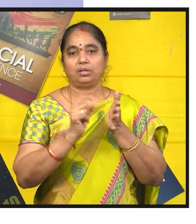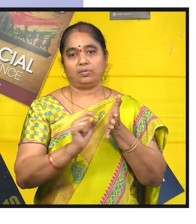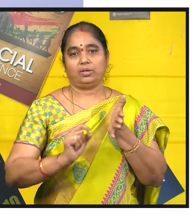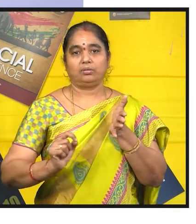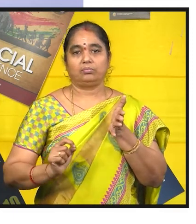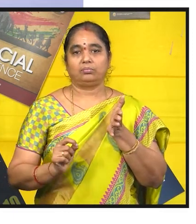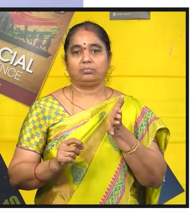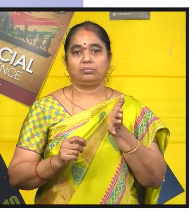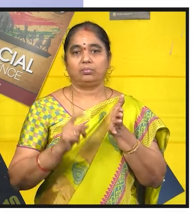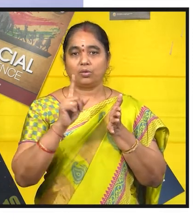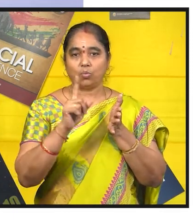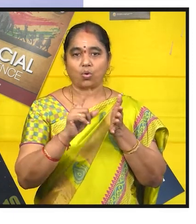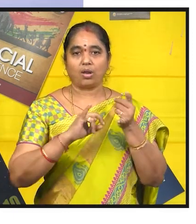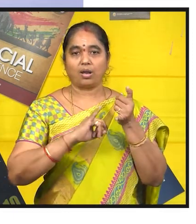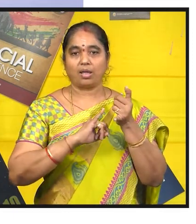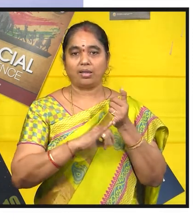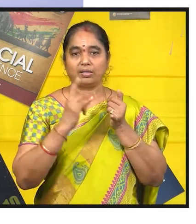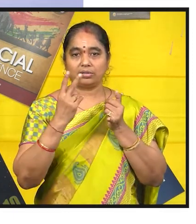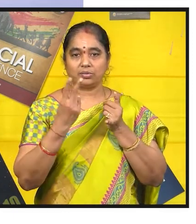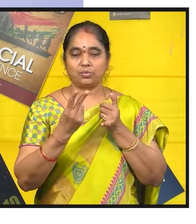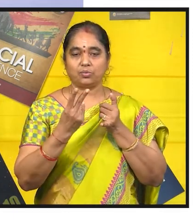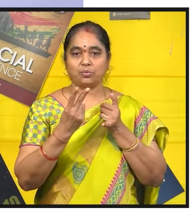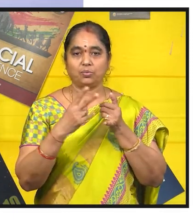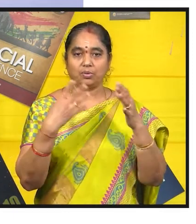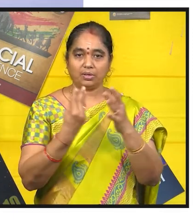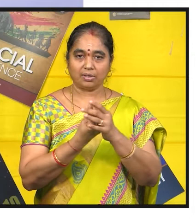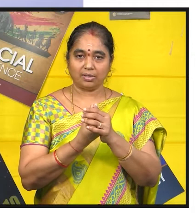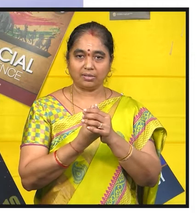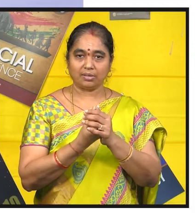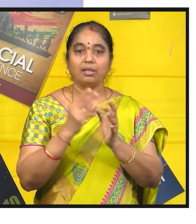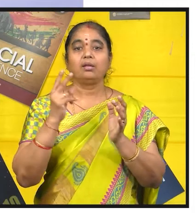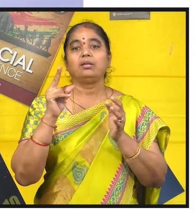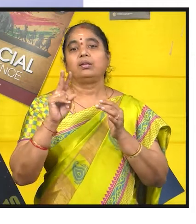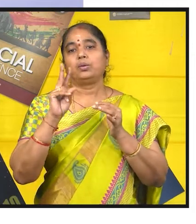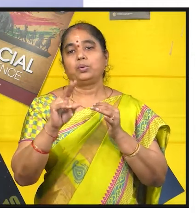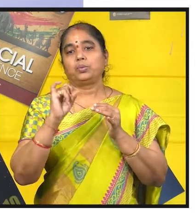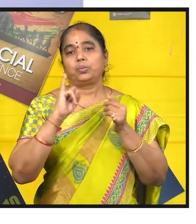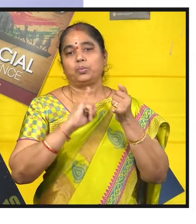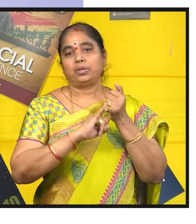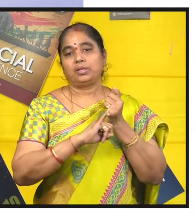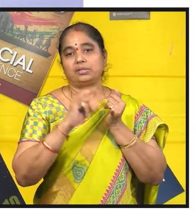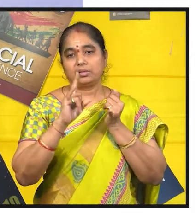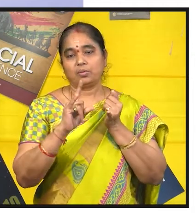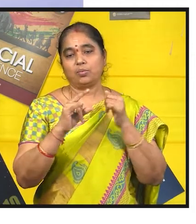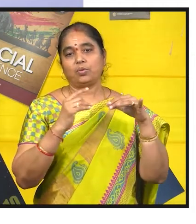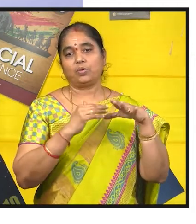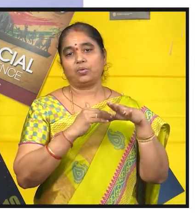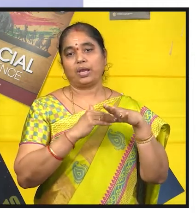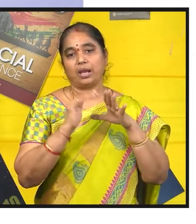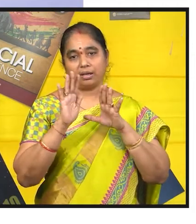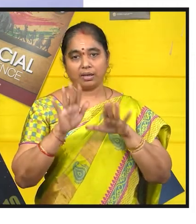வேண்டும். இப்போ ஒன் எஸ் டூ நிறைந்து விடுகிறது. இப்போ டூ எஸ்ல வரோம், அதில் ஒரு